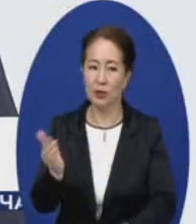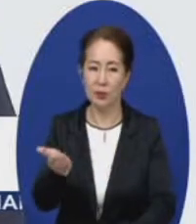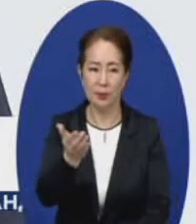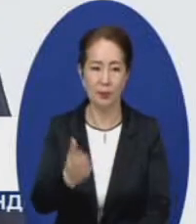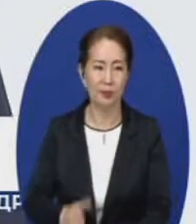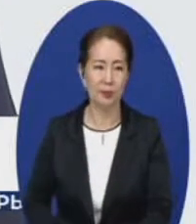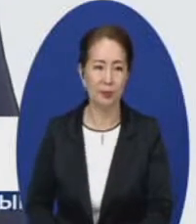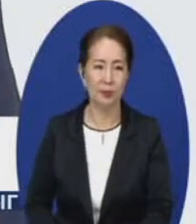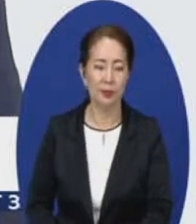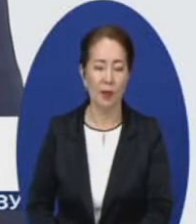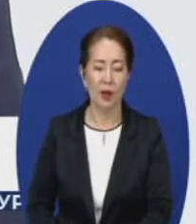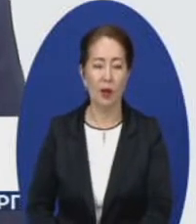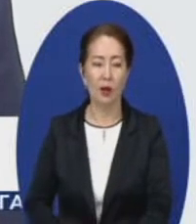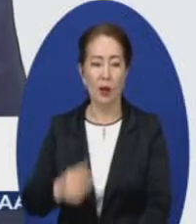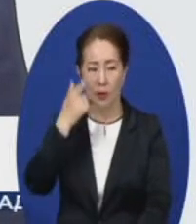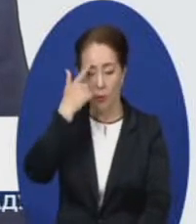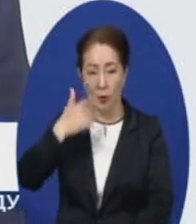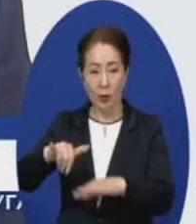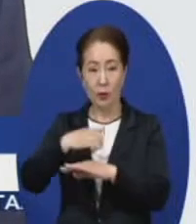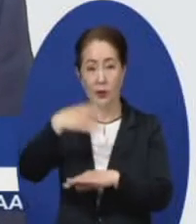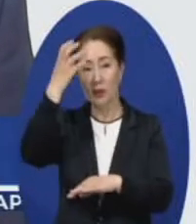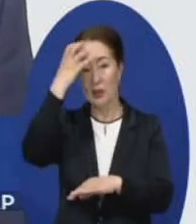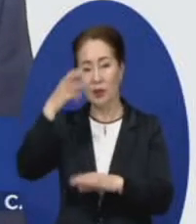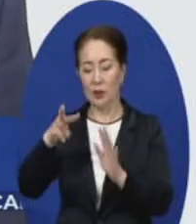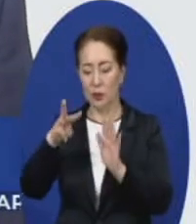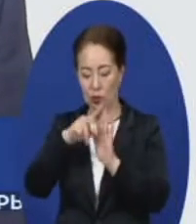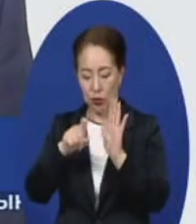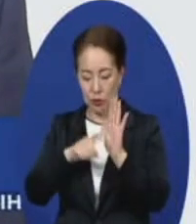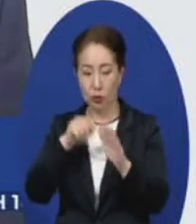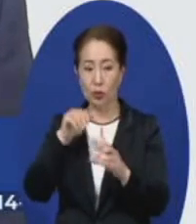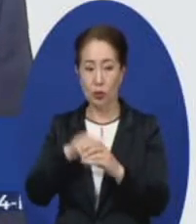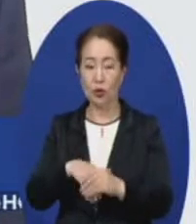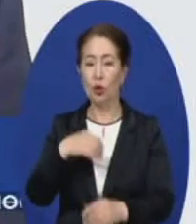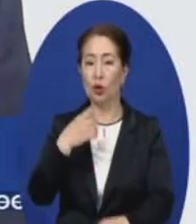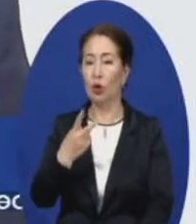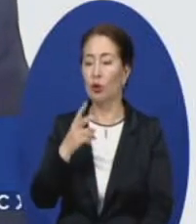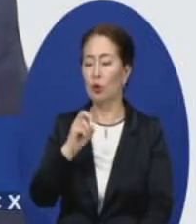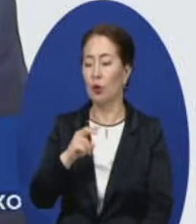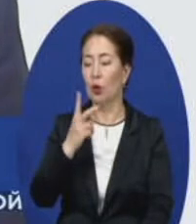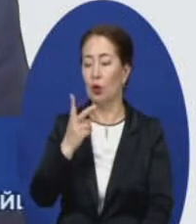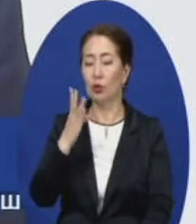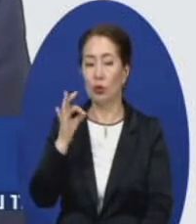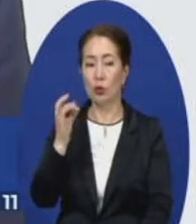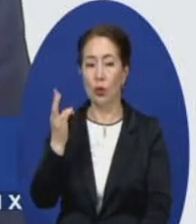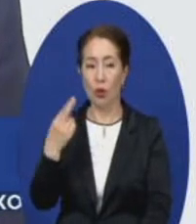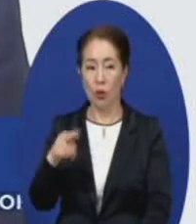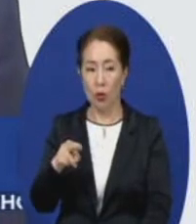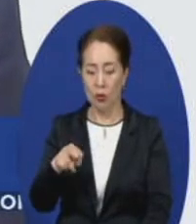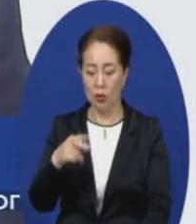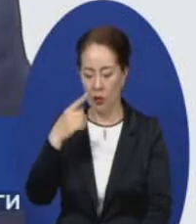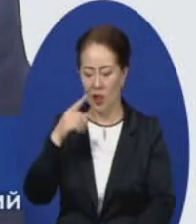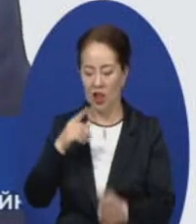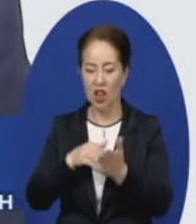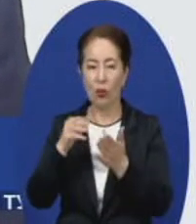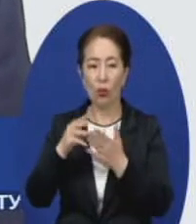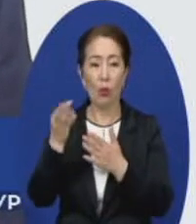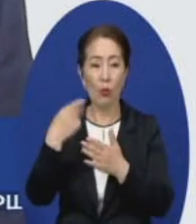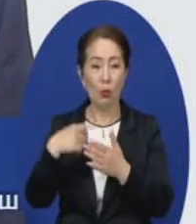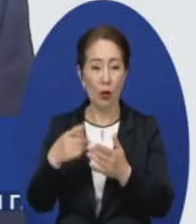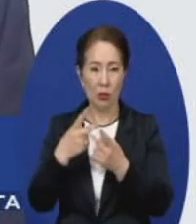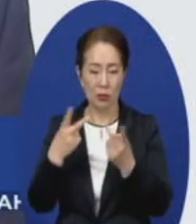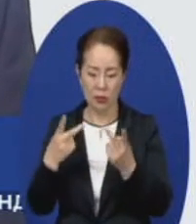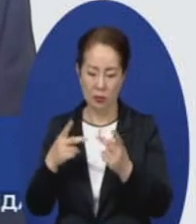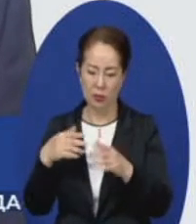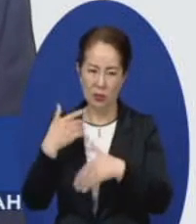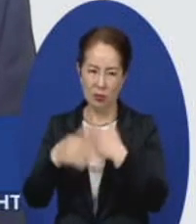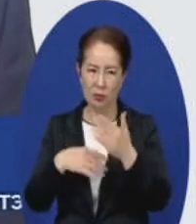авсан юм а. Монгол улсын засгийн газрын мөрөөд хөтөлбөрт орсон 2024 он одоо мөн одоо Монгол улсын ерөнхийлөгчийн саналсан дээр бомод үндэсний хөдөлгөөний